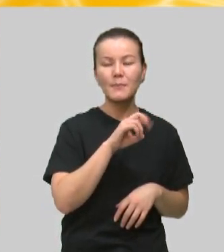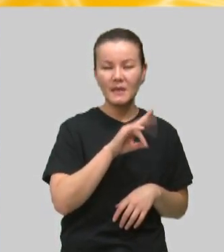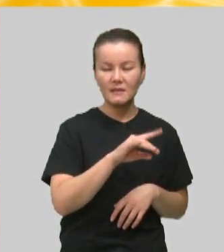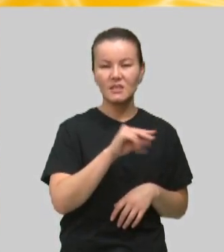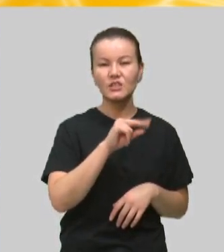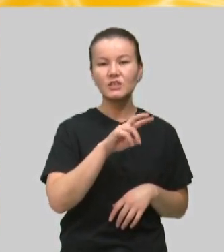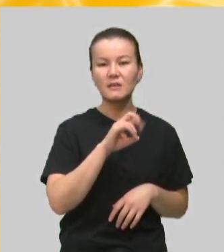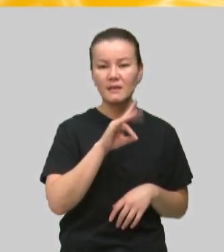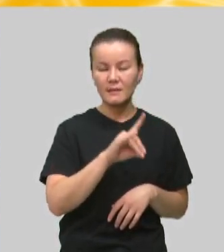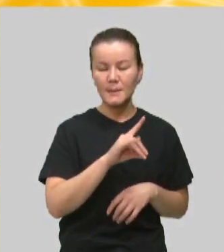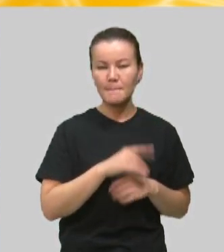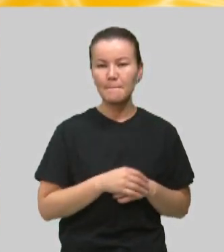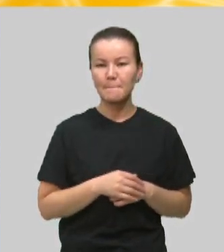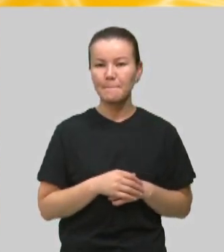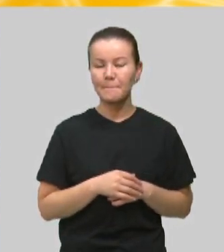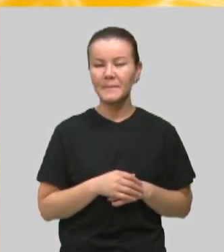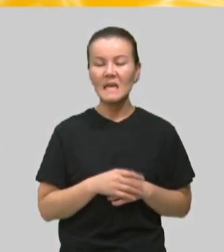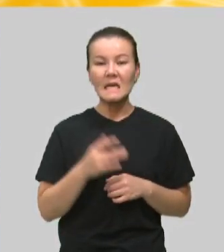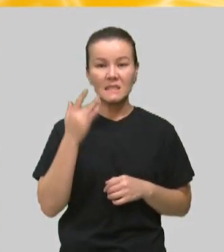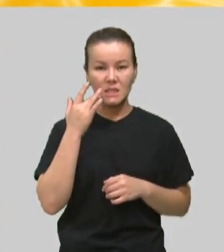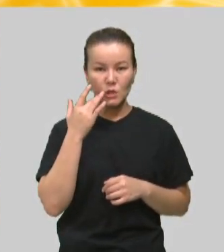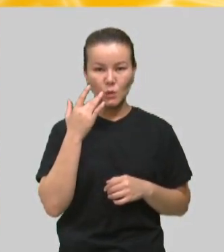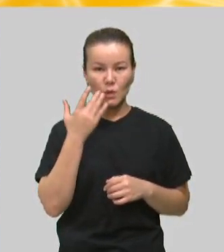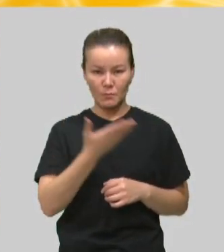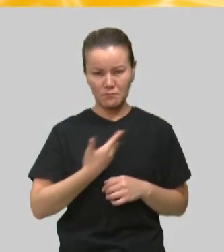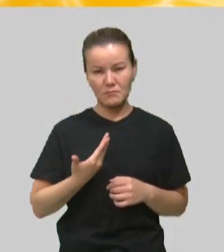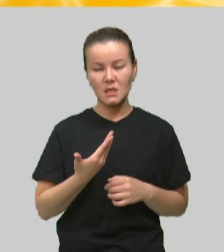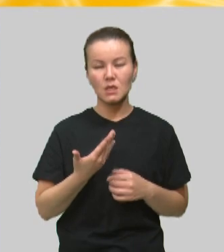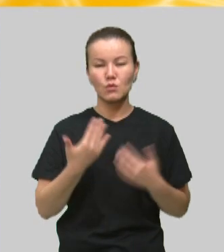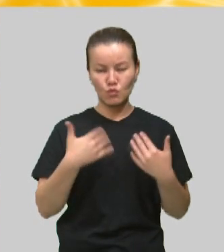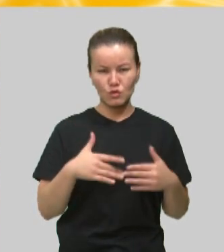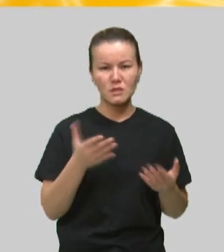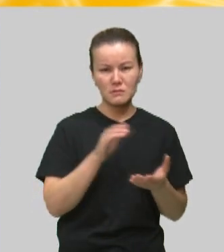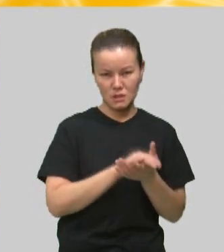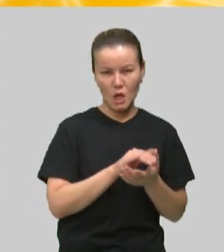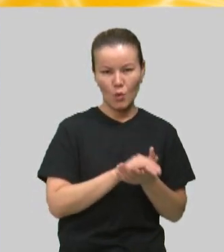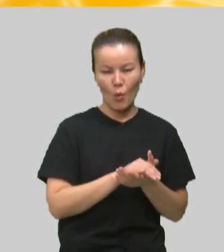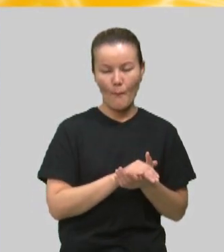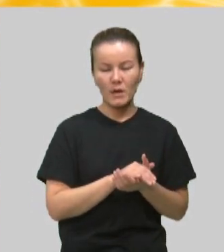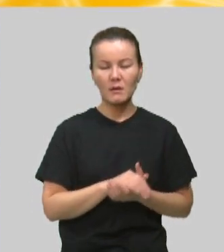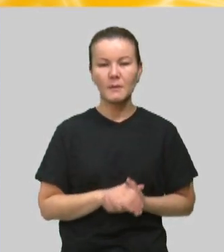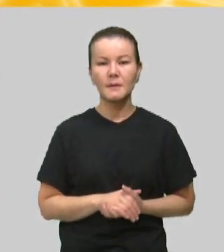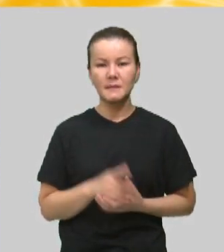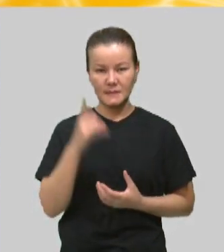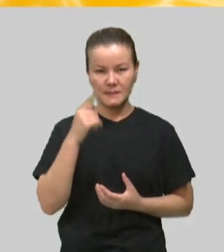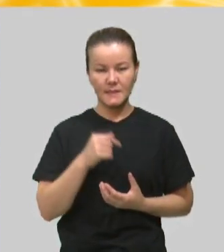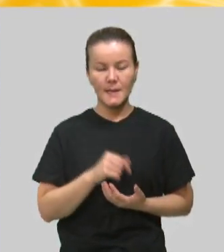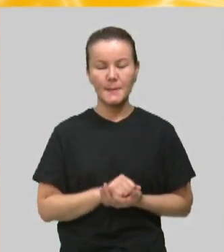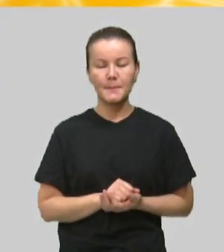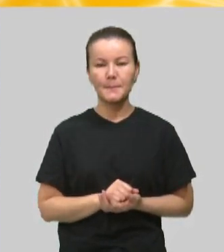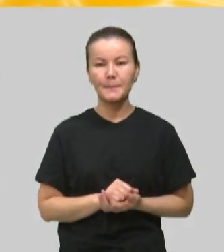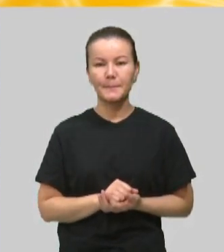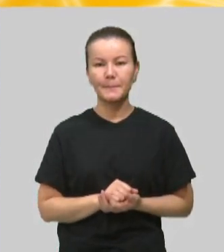второстепенные члены, с которыми мы уже знакомы.